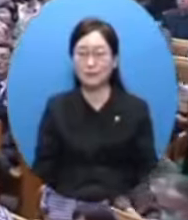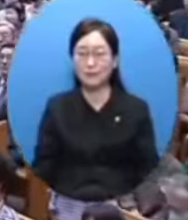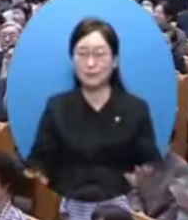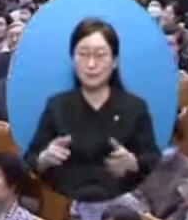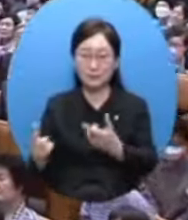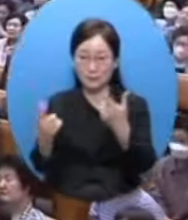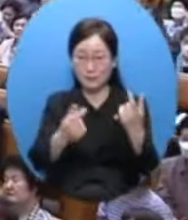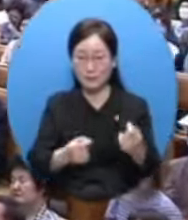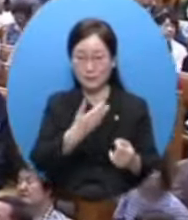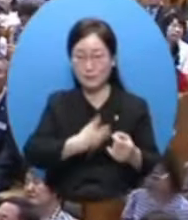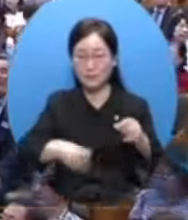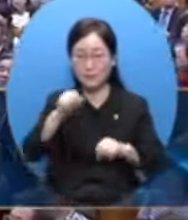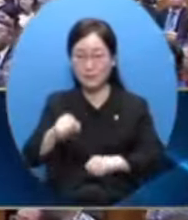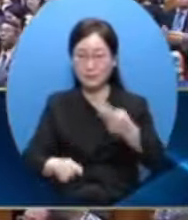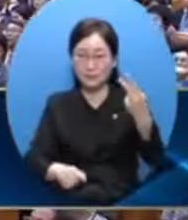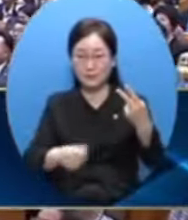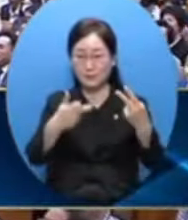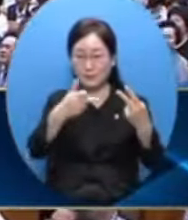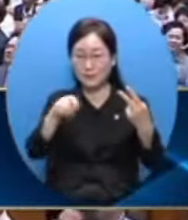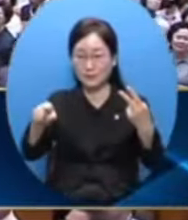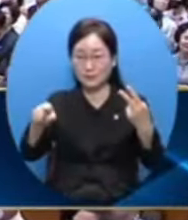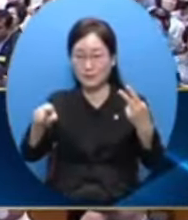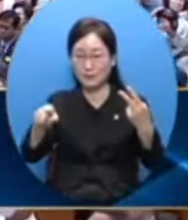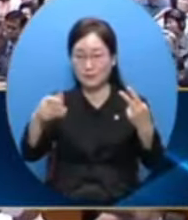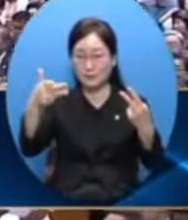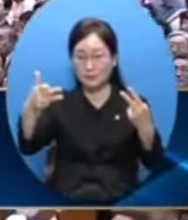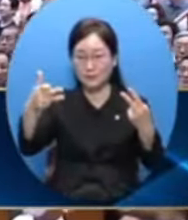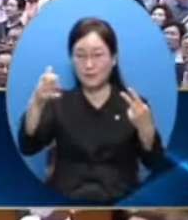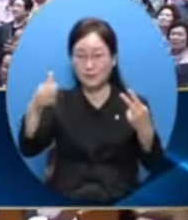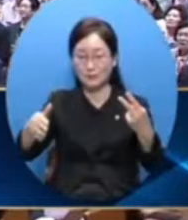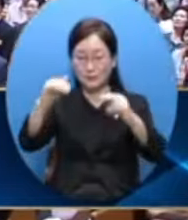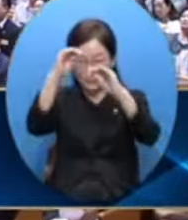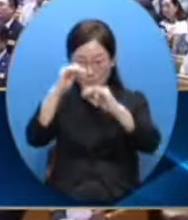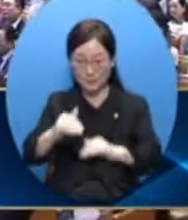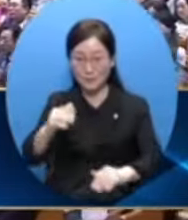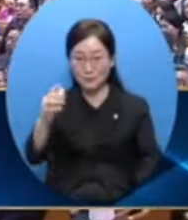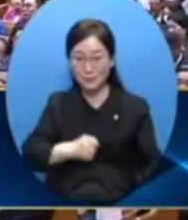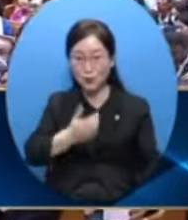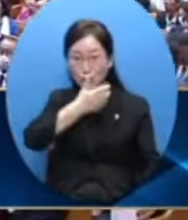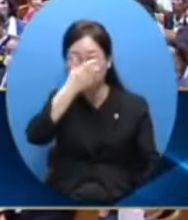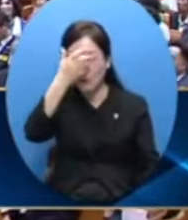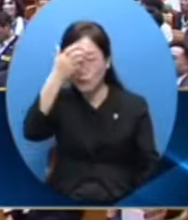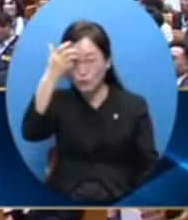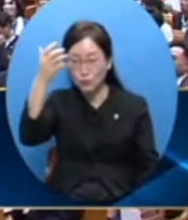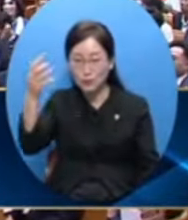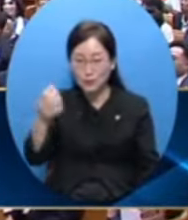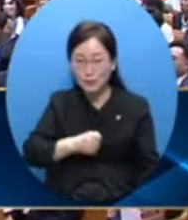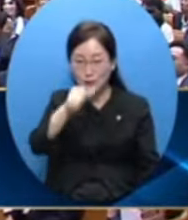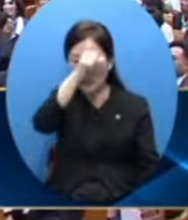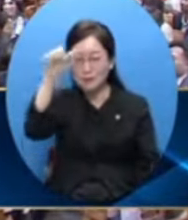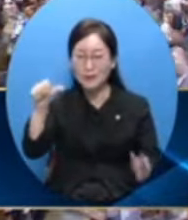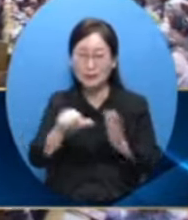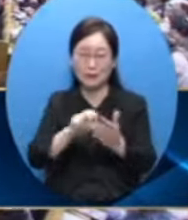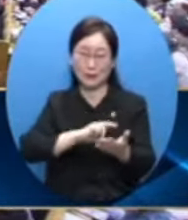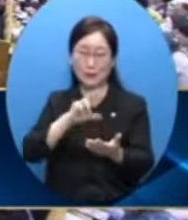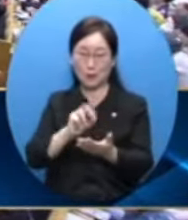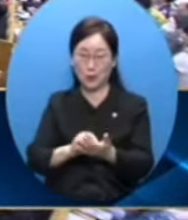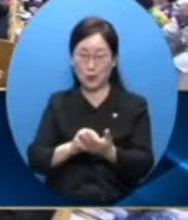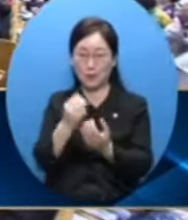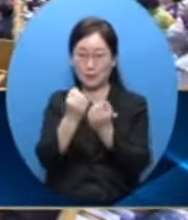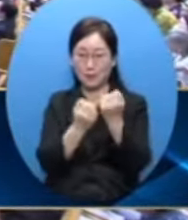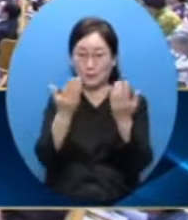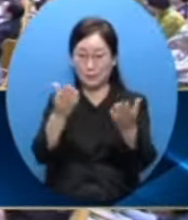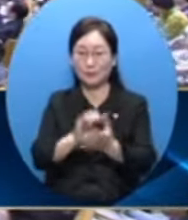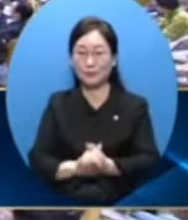오늘 여러분과 함께 사도행전 2장 17절 18절을 본문으로 해서 꿈꾸는 인생, 이와 같은 제목으로 함께 말씀의 은혜를